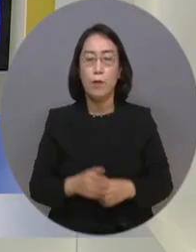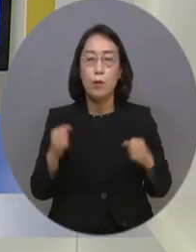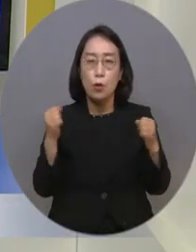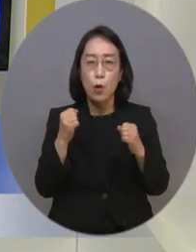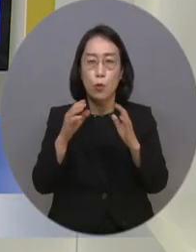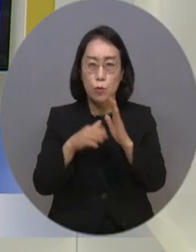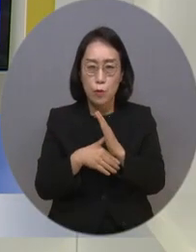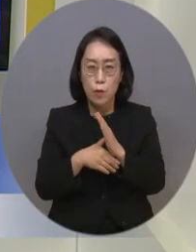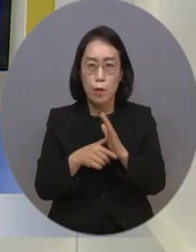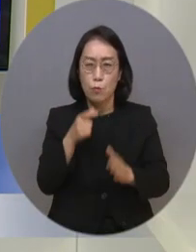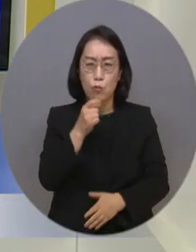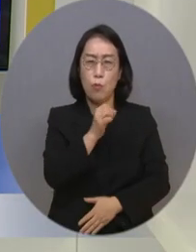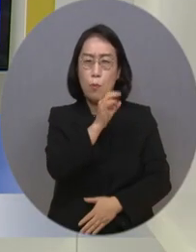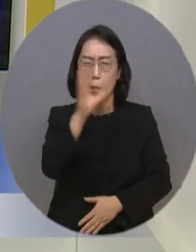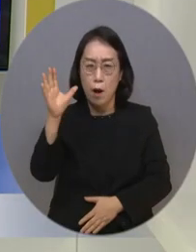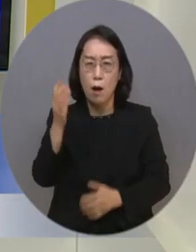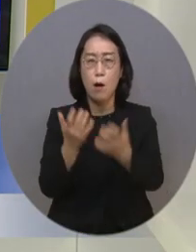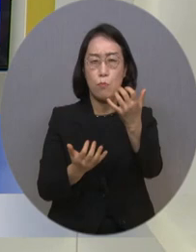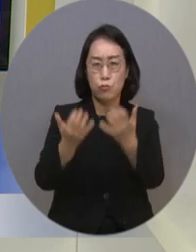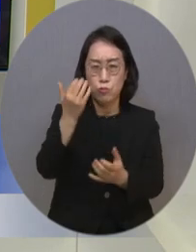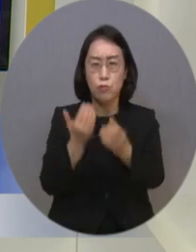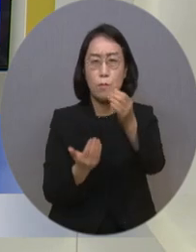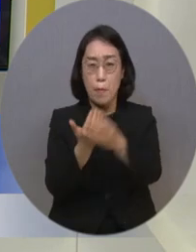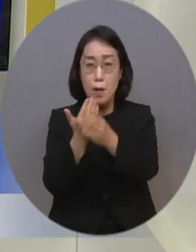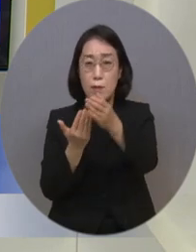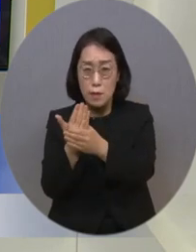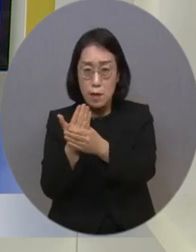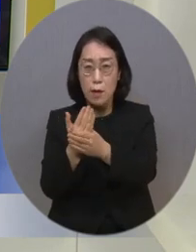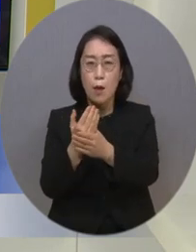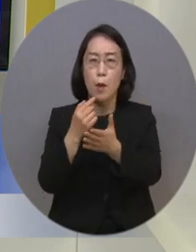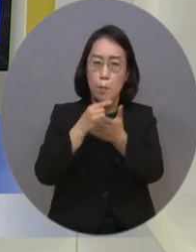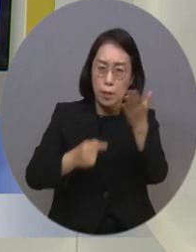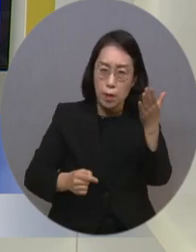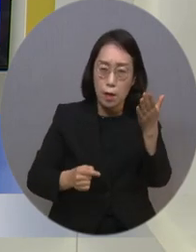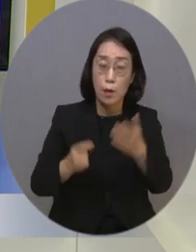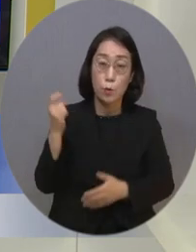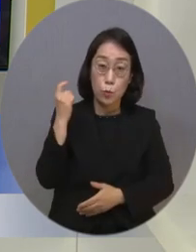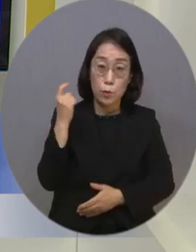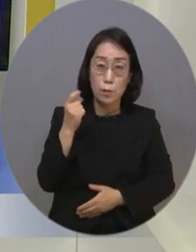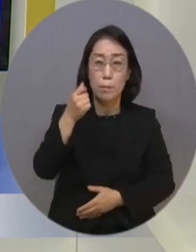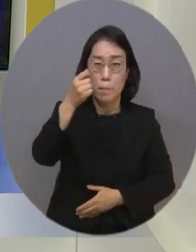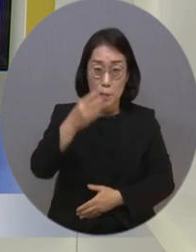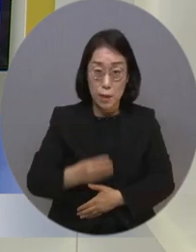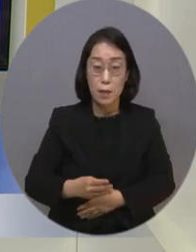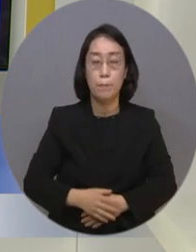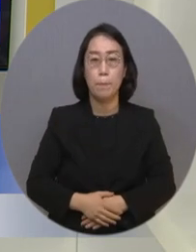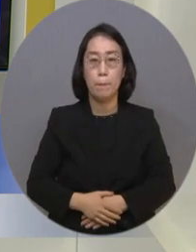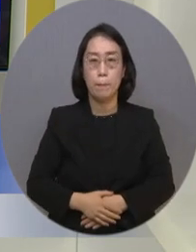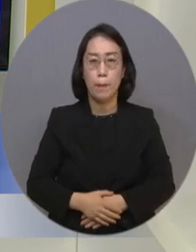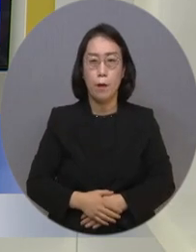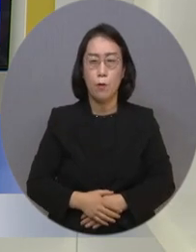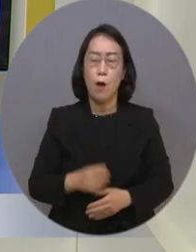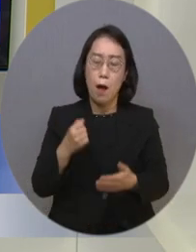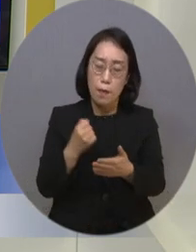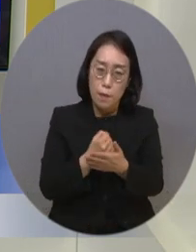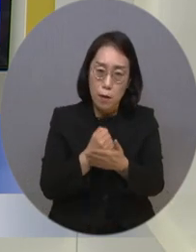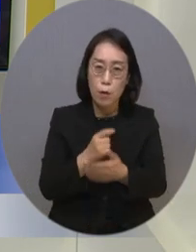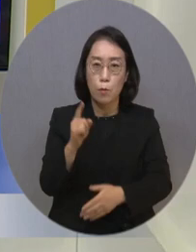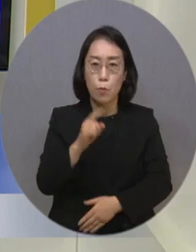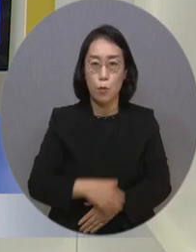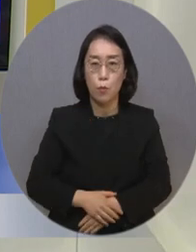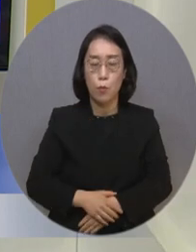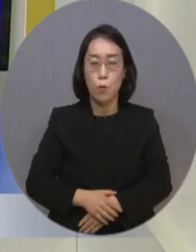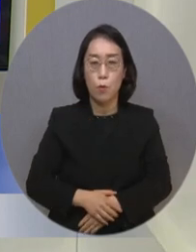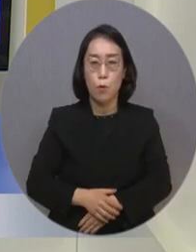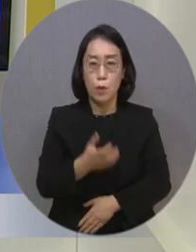겨울철 건조한 날씨 속에 화재 사고로 인한 인명피해 뉴스를 자주 접하게 되는데요. 더욱 안타까운 뉴스는